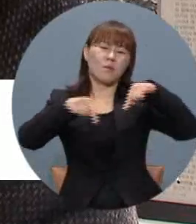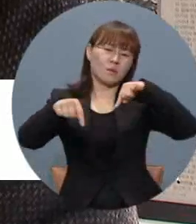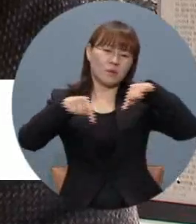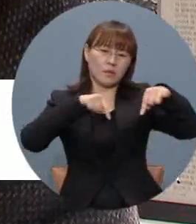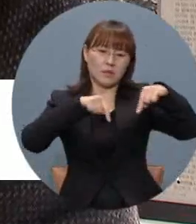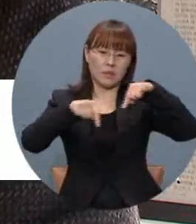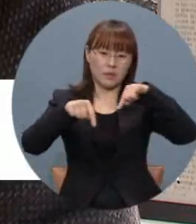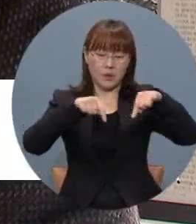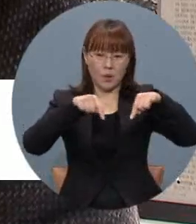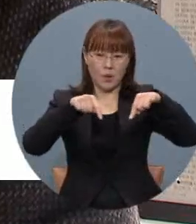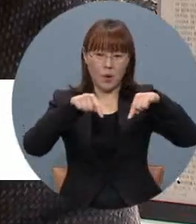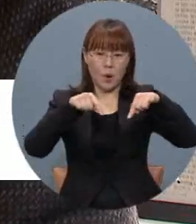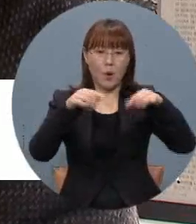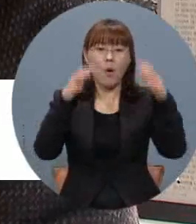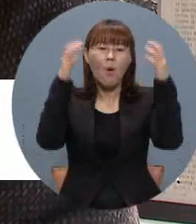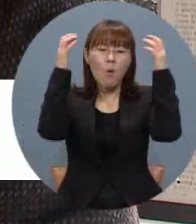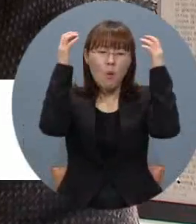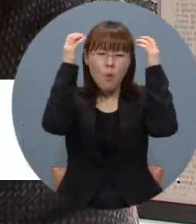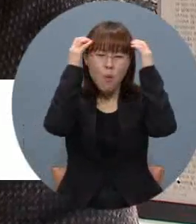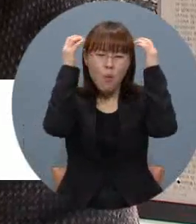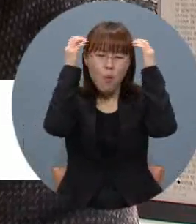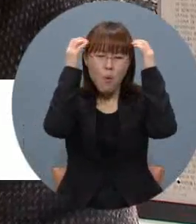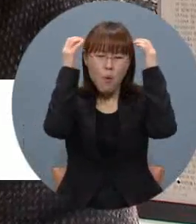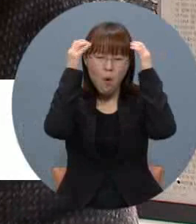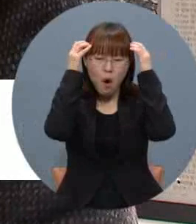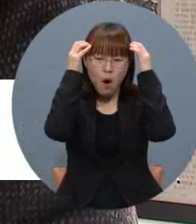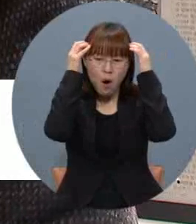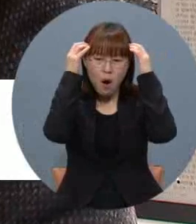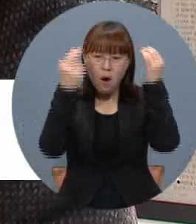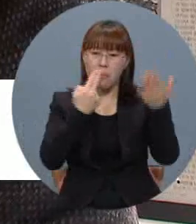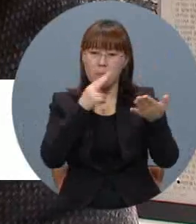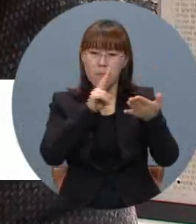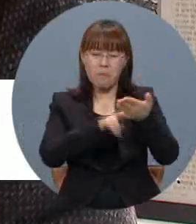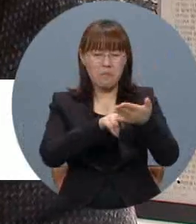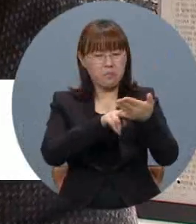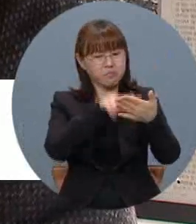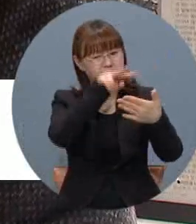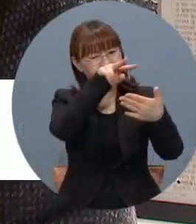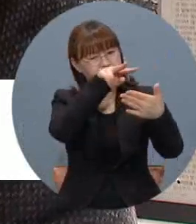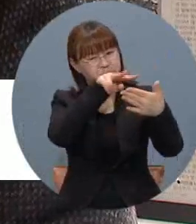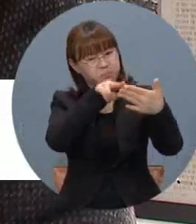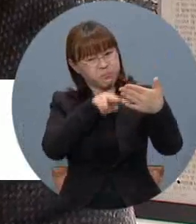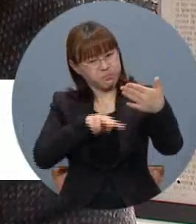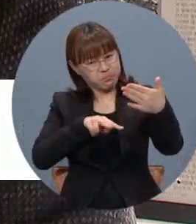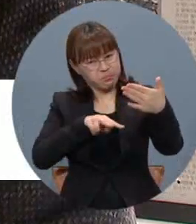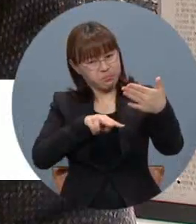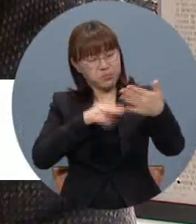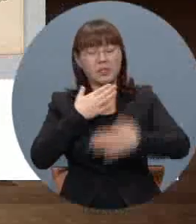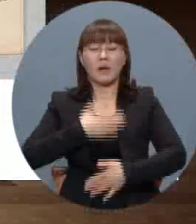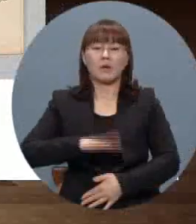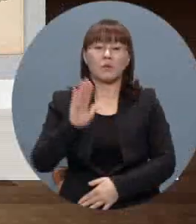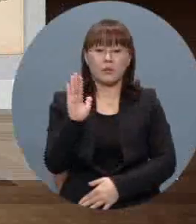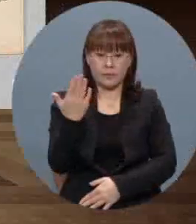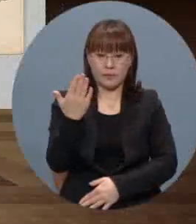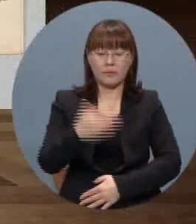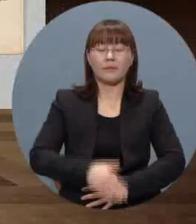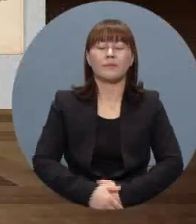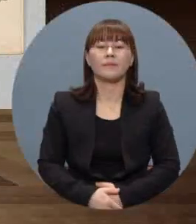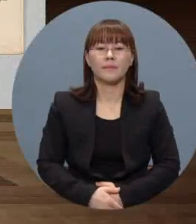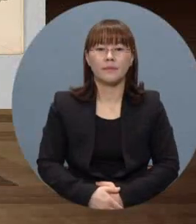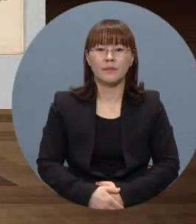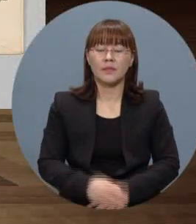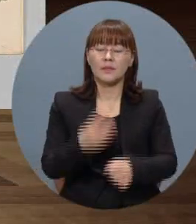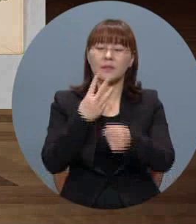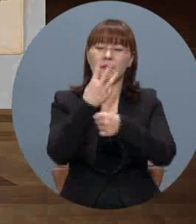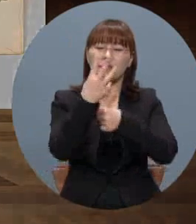휘둘리는 그 고통들을 이 관찰을 통해서 편지를 통해서 읽어낼 수 있고.